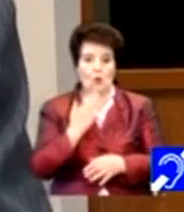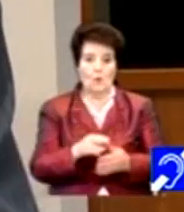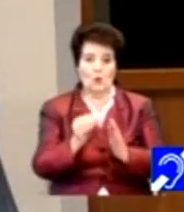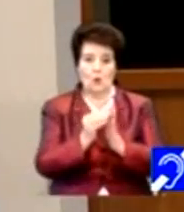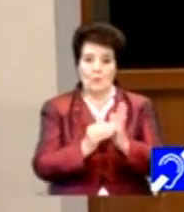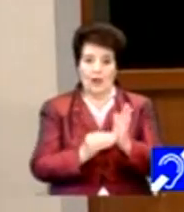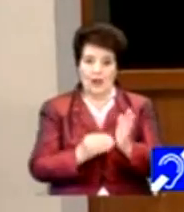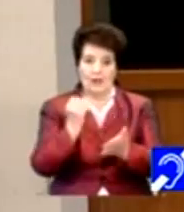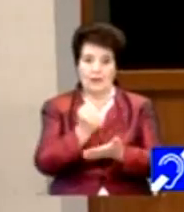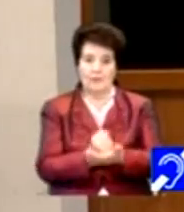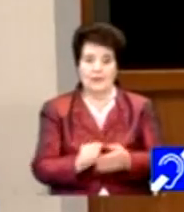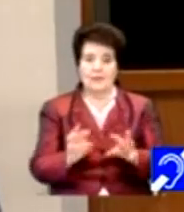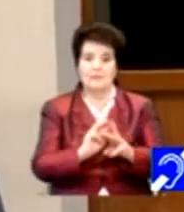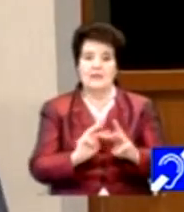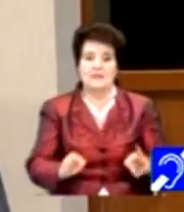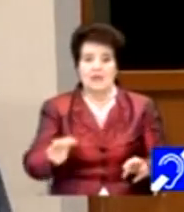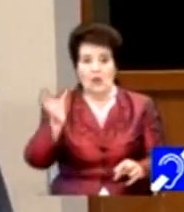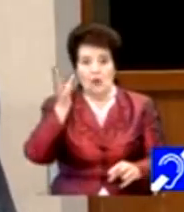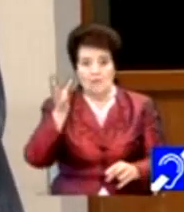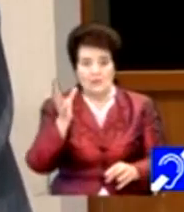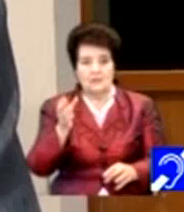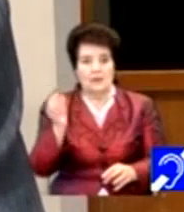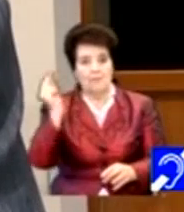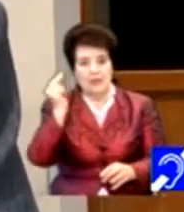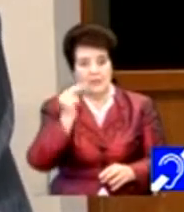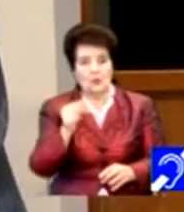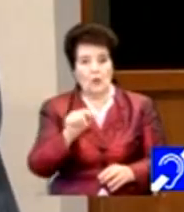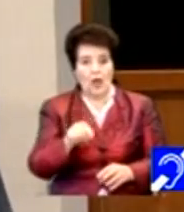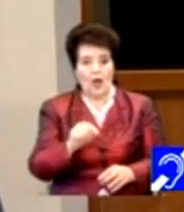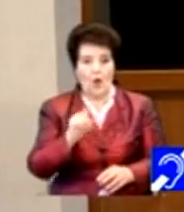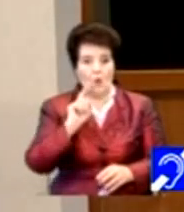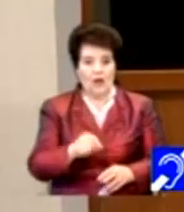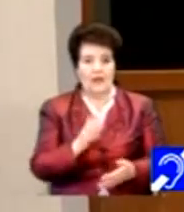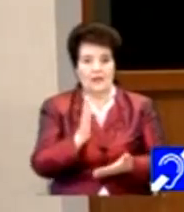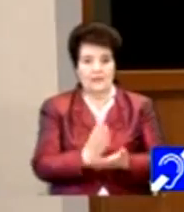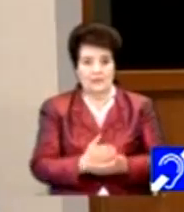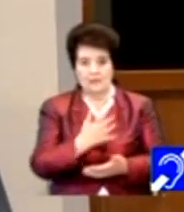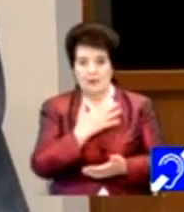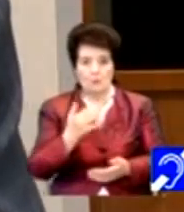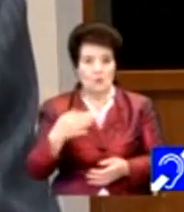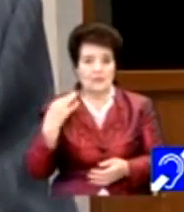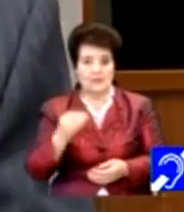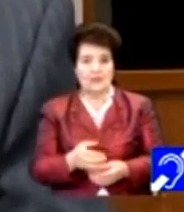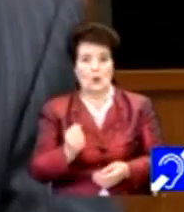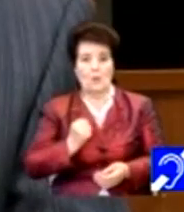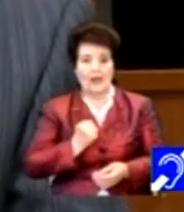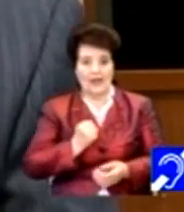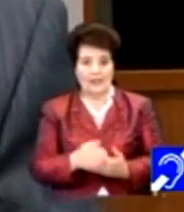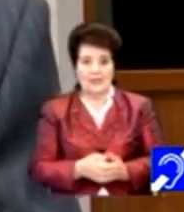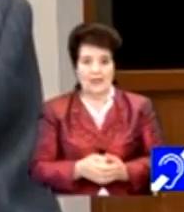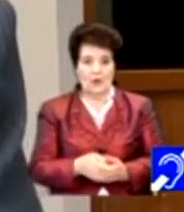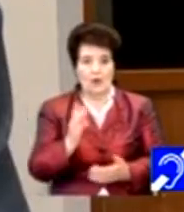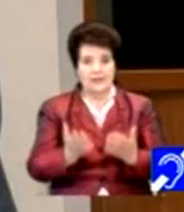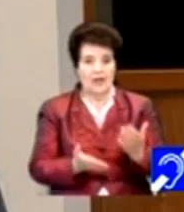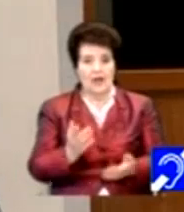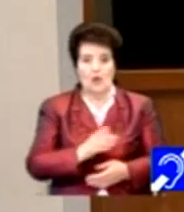de Ministerul Învățământului al Ucrainei, care există de mai mulți ani, însă, cu părere de rău,